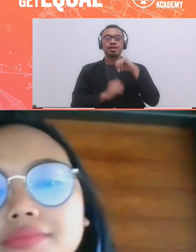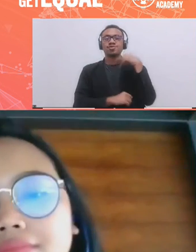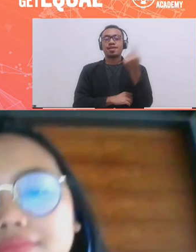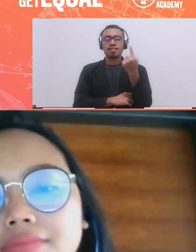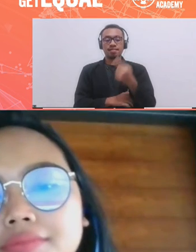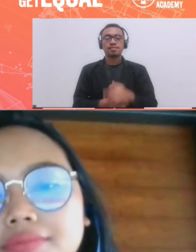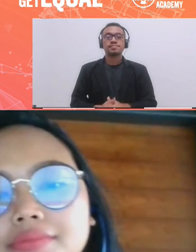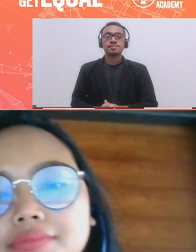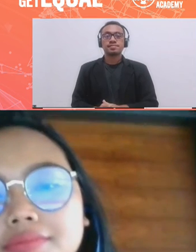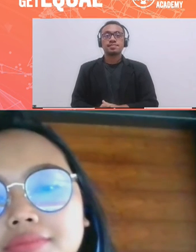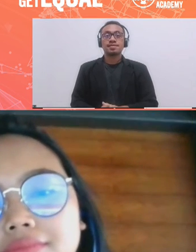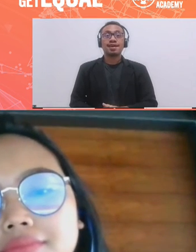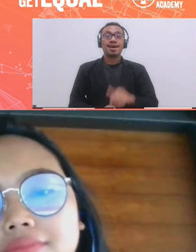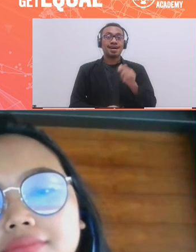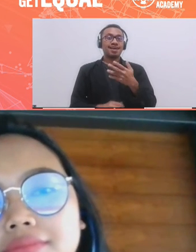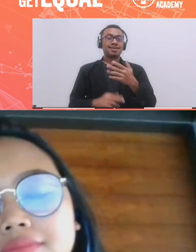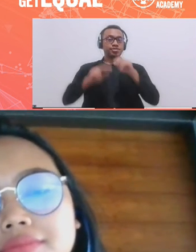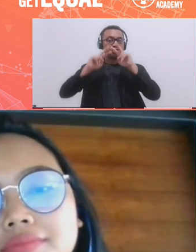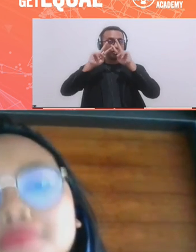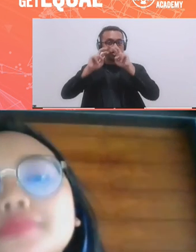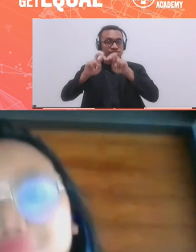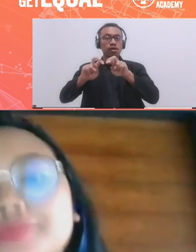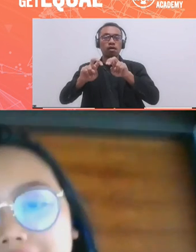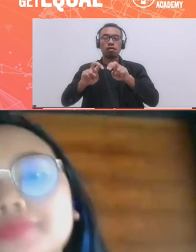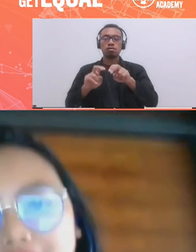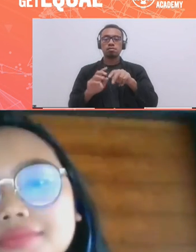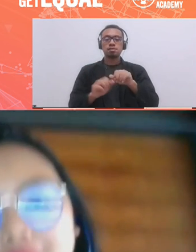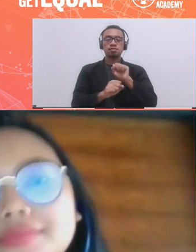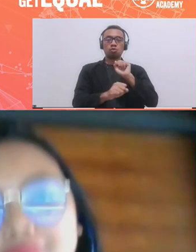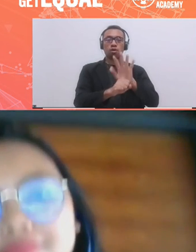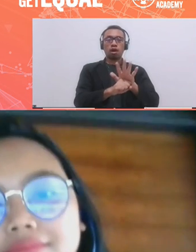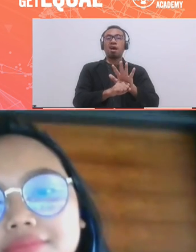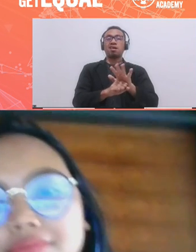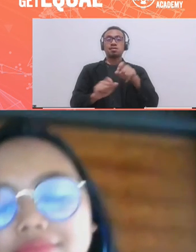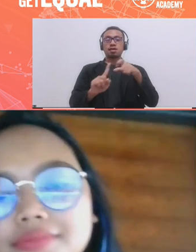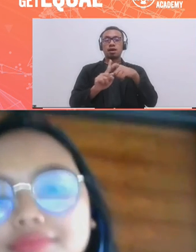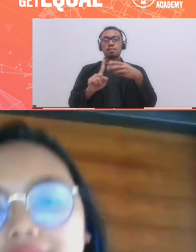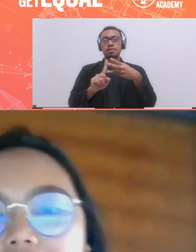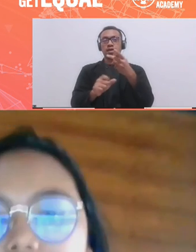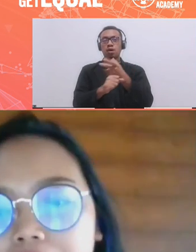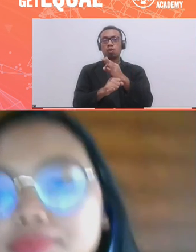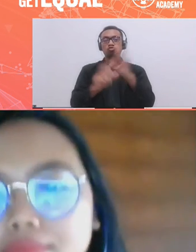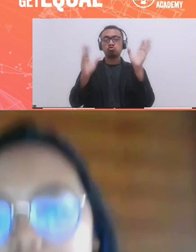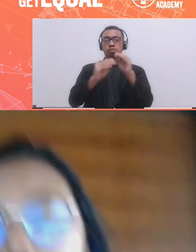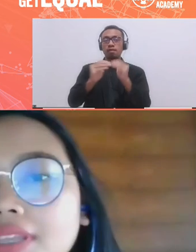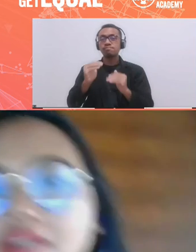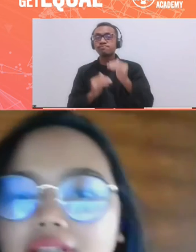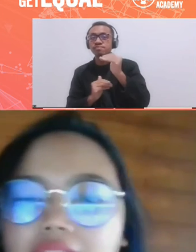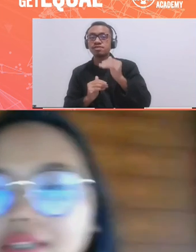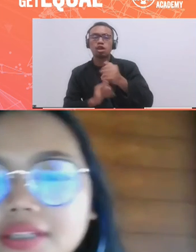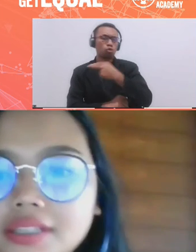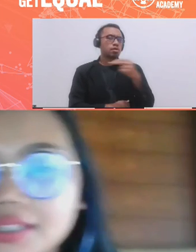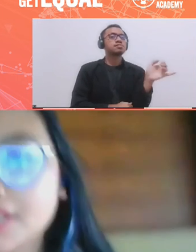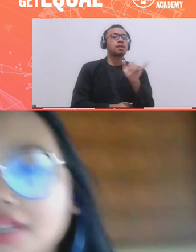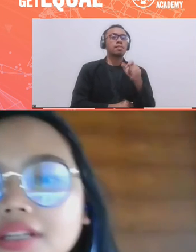ternyata kan memang di tengah pandemik angka KBGO semakin meningkat. Dan di Indonesia juga angkanya semakin meningkat sebetulnya. Ada tanggapan nggak dari KVV, terutama dari Holoback